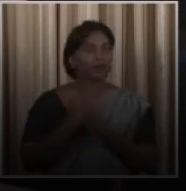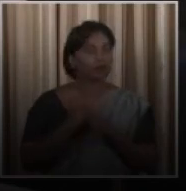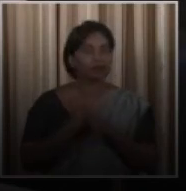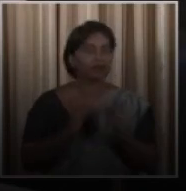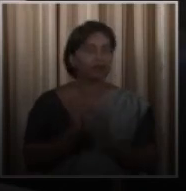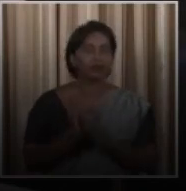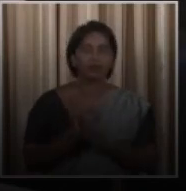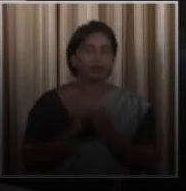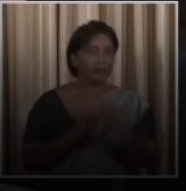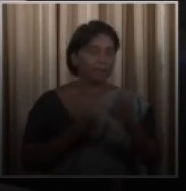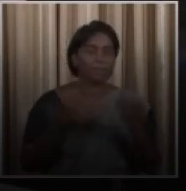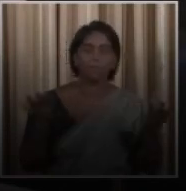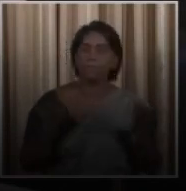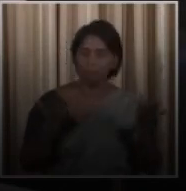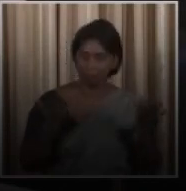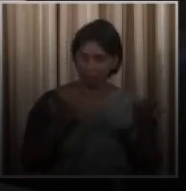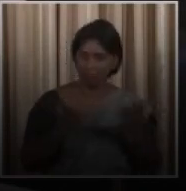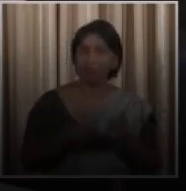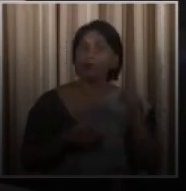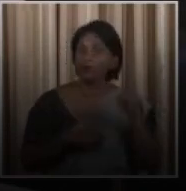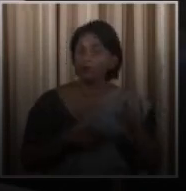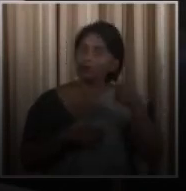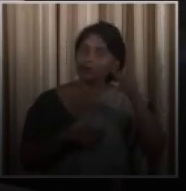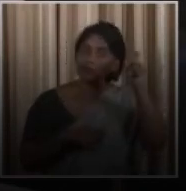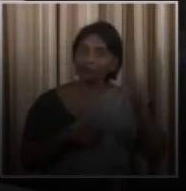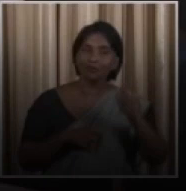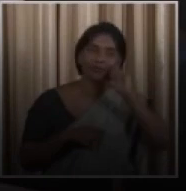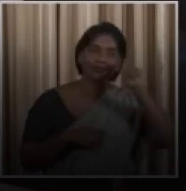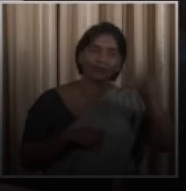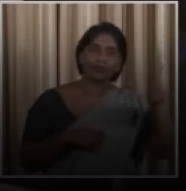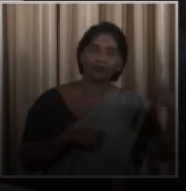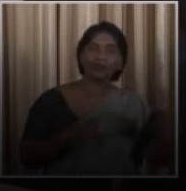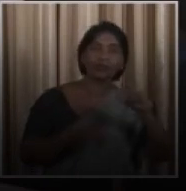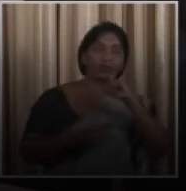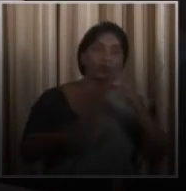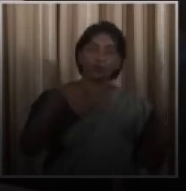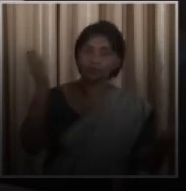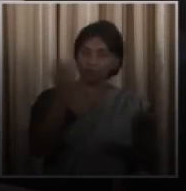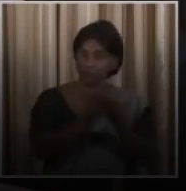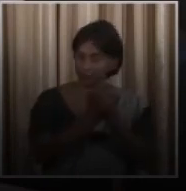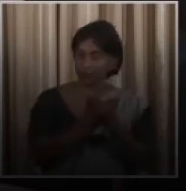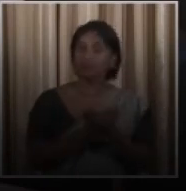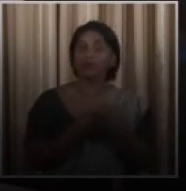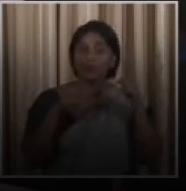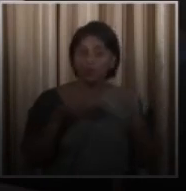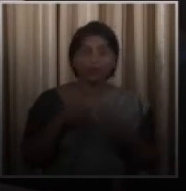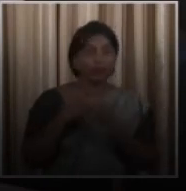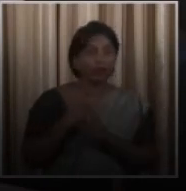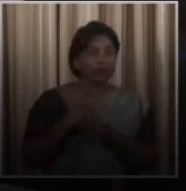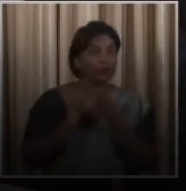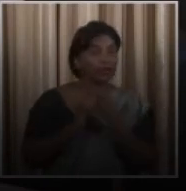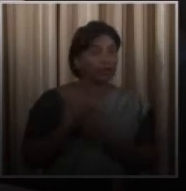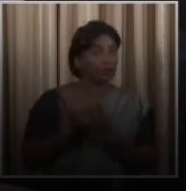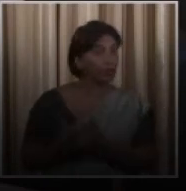කොමිෂන් සභාවට හැකියාවක් ලැබෙන්නේ නැහැ. ඒතර කවුරු හරි පුරවැසියෙක් ගිහිල්ලා අධිකරණෙන් ඉල්ලා හිටිනවා. දැන් සකස් කරලා තියෙන